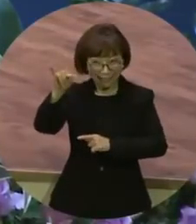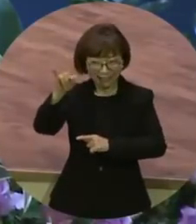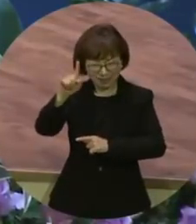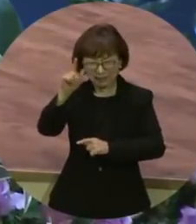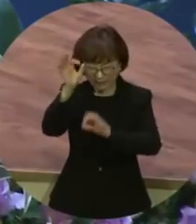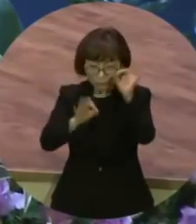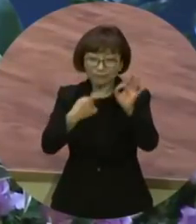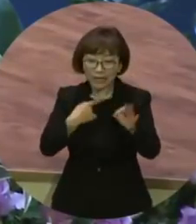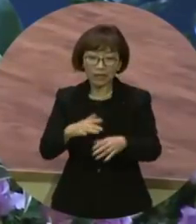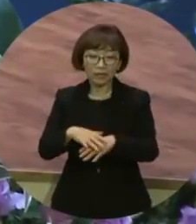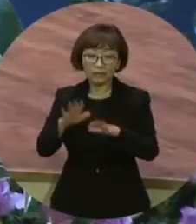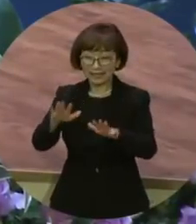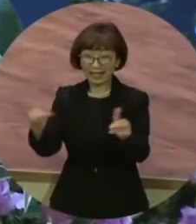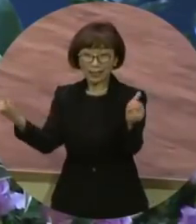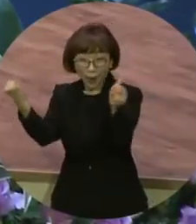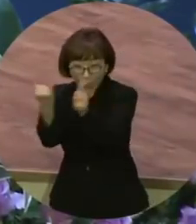때였는데